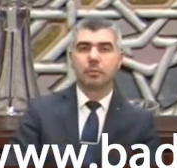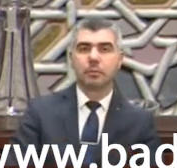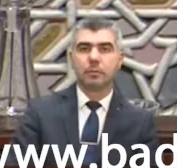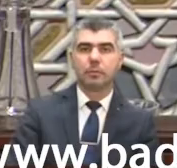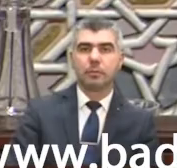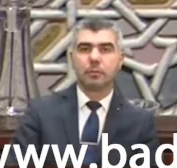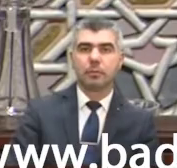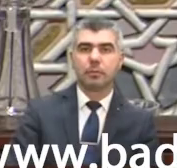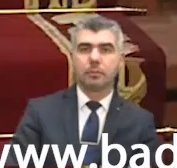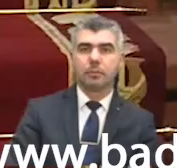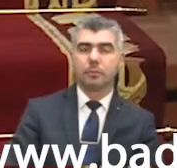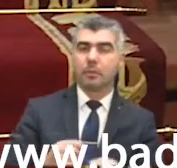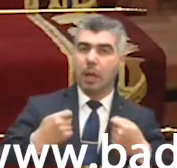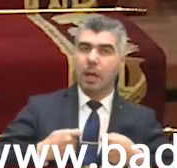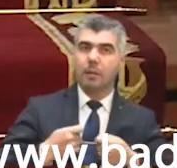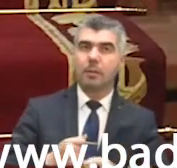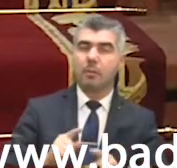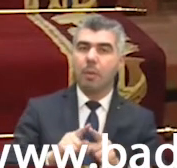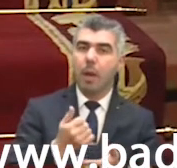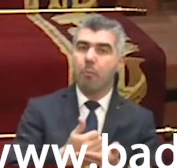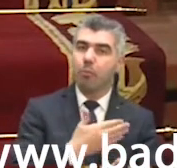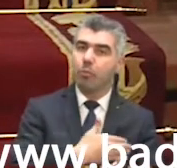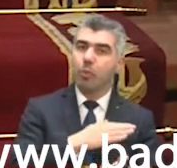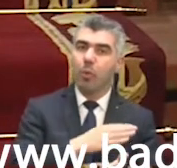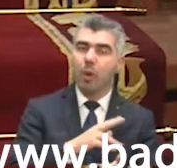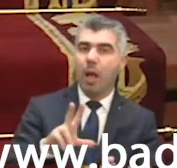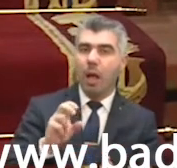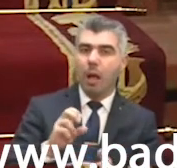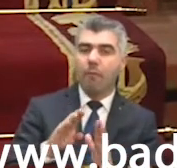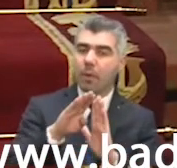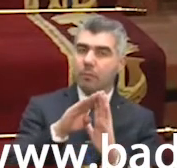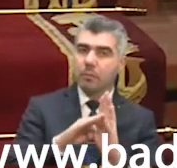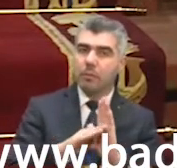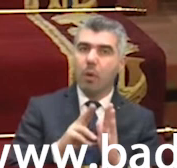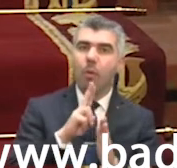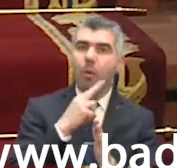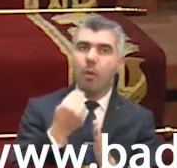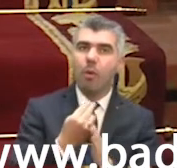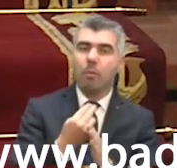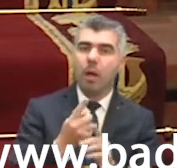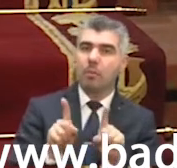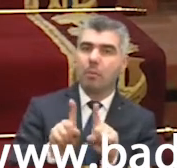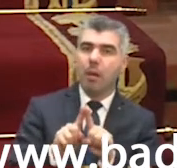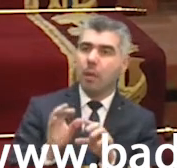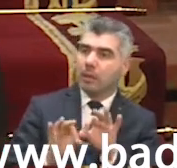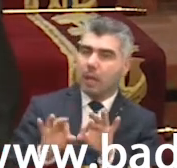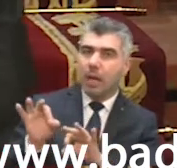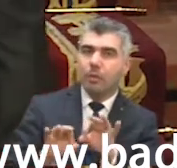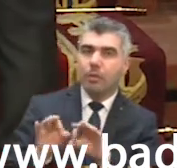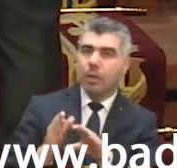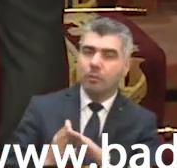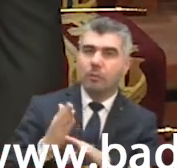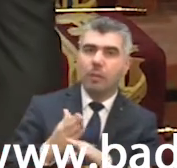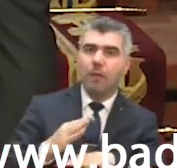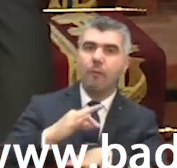تفضل سيد الرئيس، حنا رحنا مسؤولين وكنعرفوا اعضاء الحكومه الا كان عندهم شي حاجه استراتيجيه اللي فيها